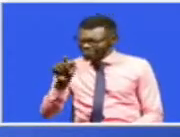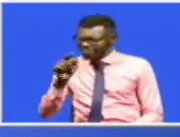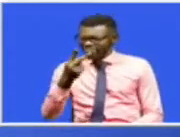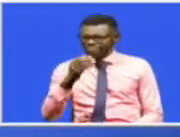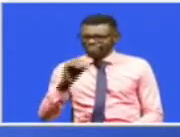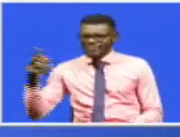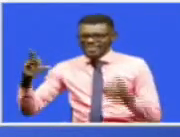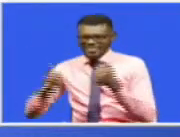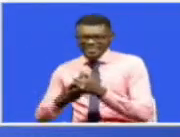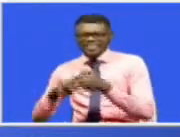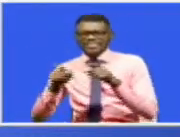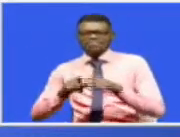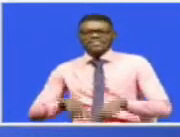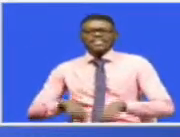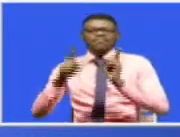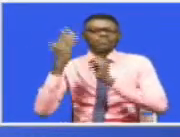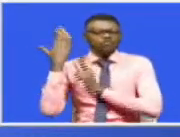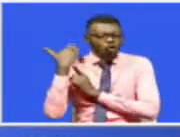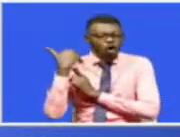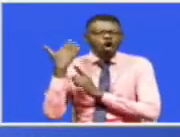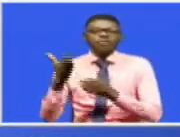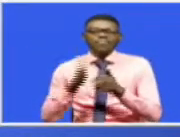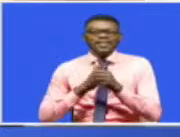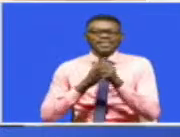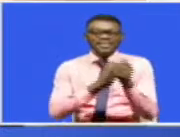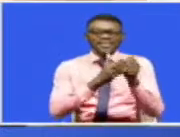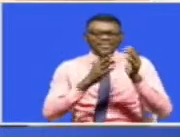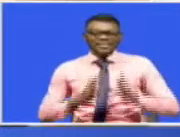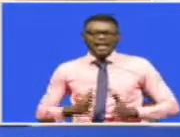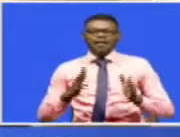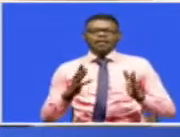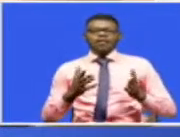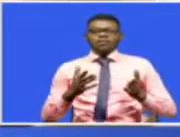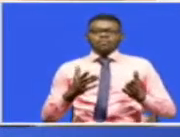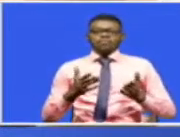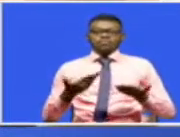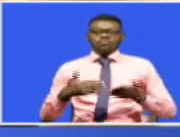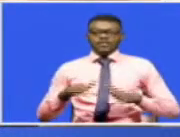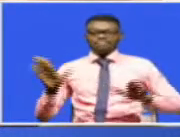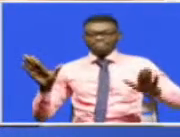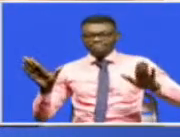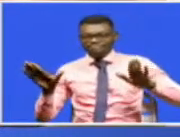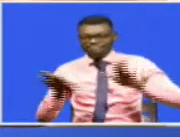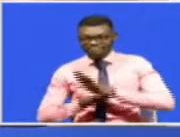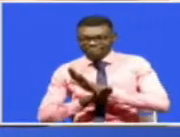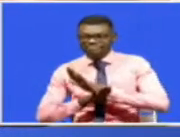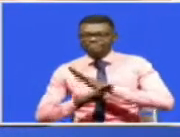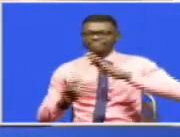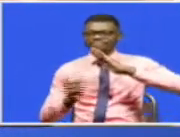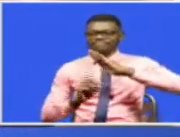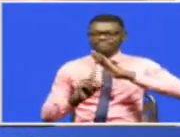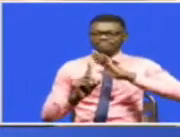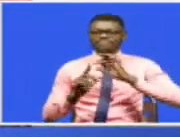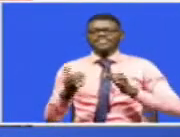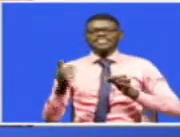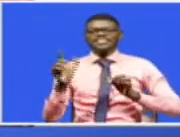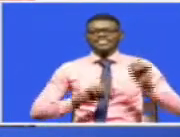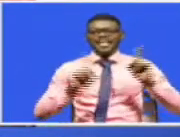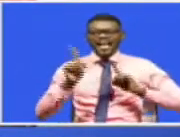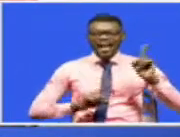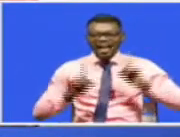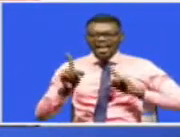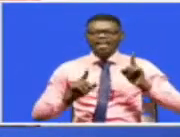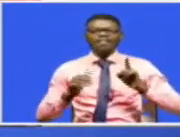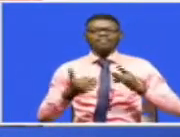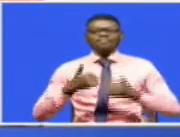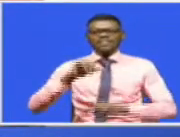2007. Pia alishika hatamu za uongozi japo kwa kiduchu kama naibu waziri katika Wizara ya Utalii na Wanyamapori katika